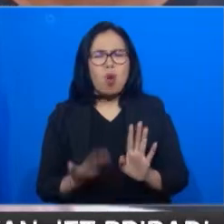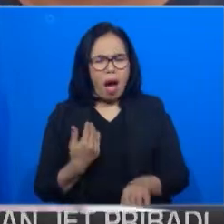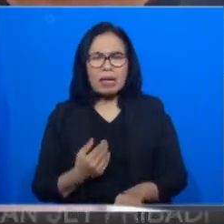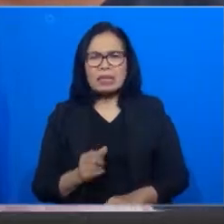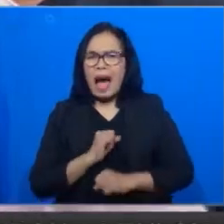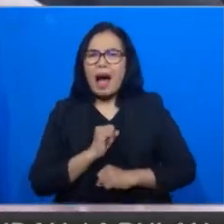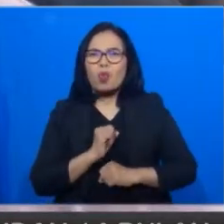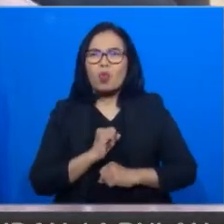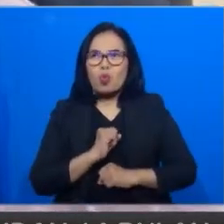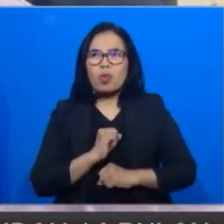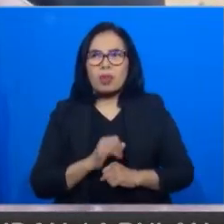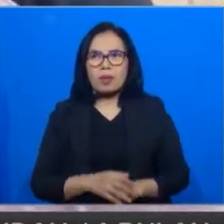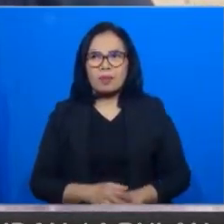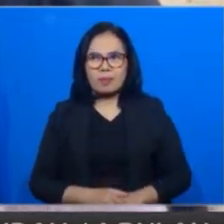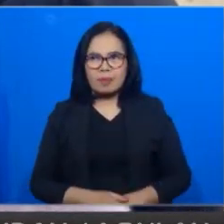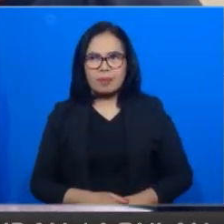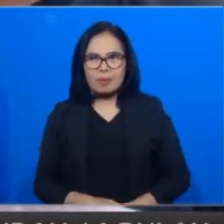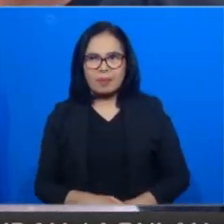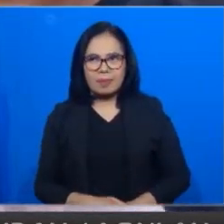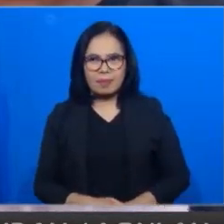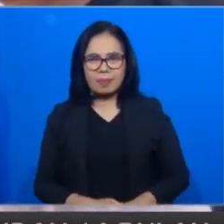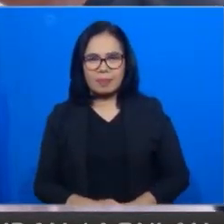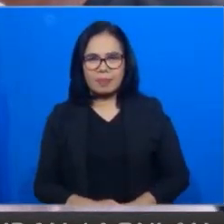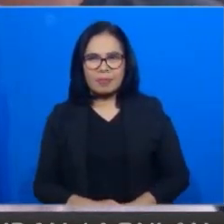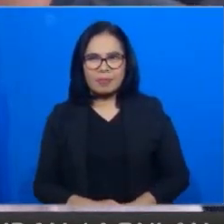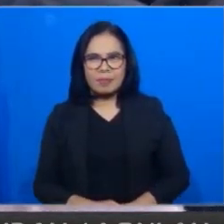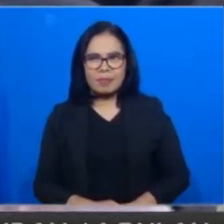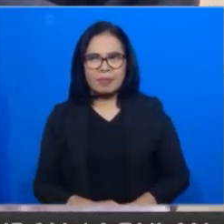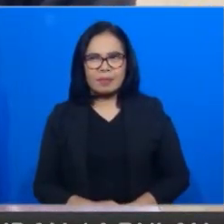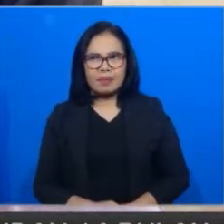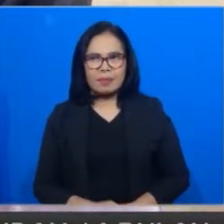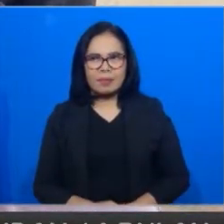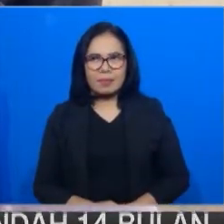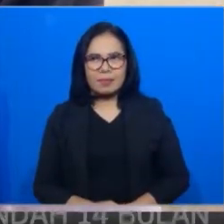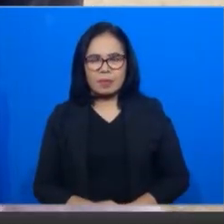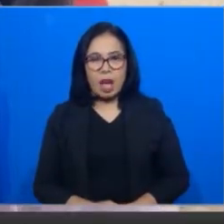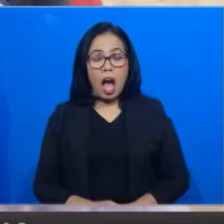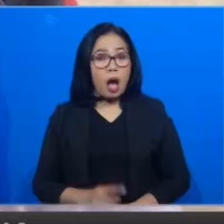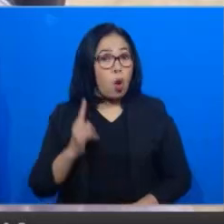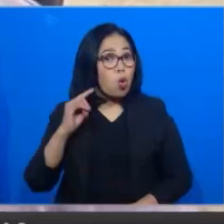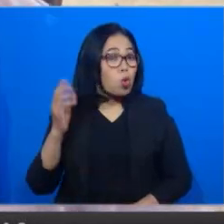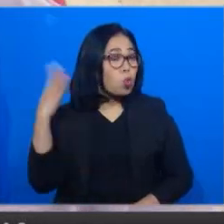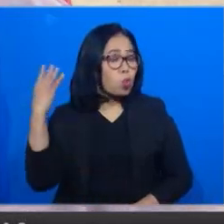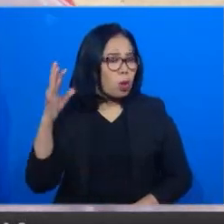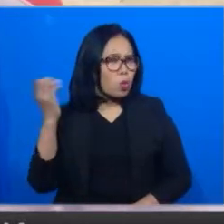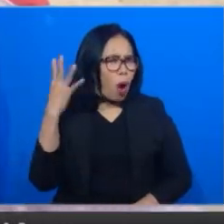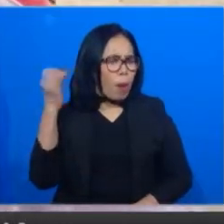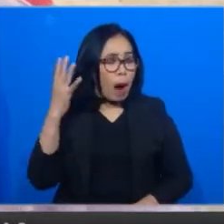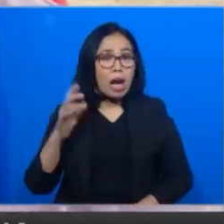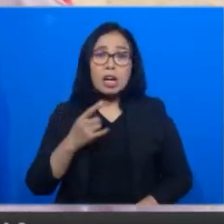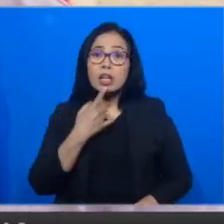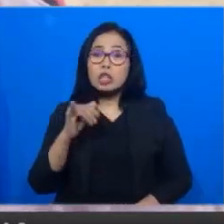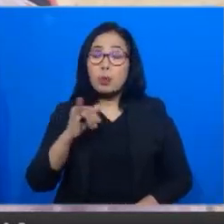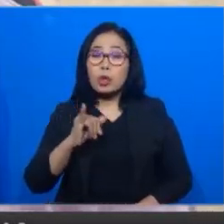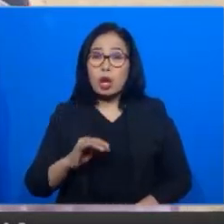ada 100, turun semua. Jika kapal lari kelabrak, suaranya itu. Waktu itu. Pokoknya tetangga